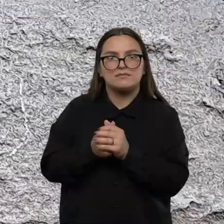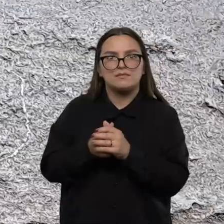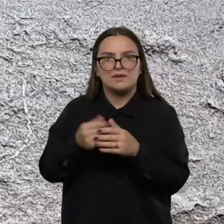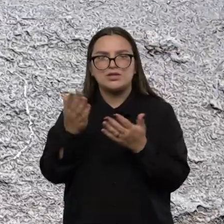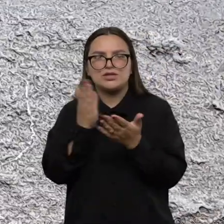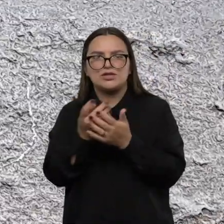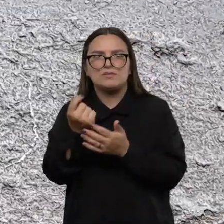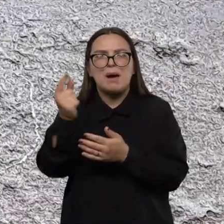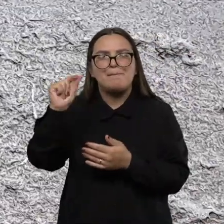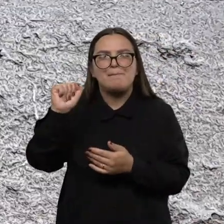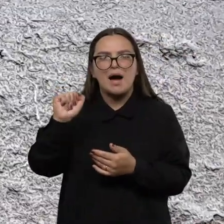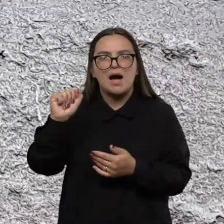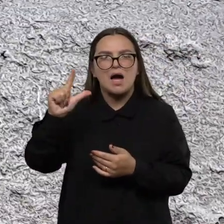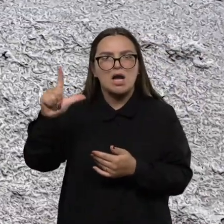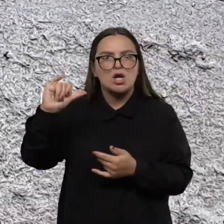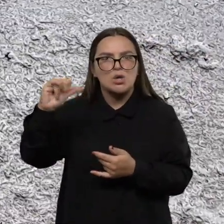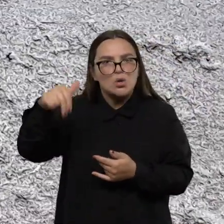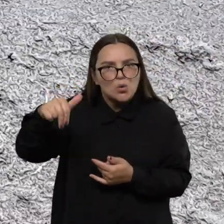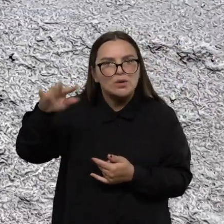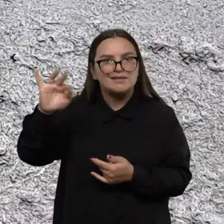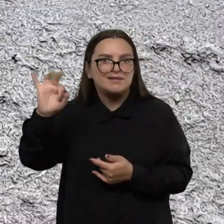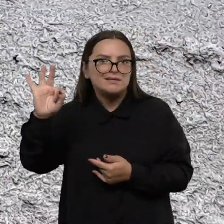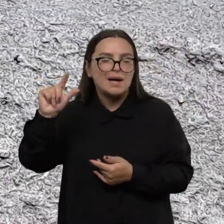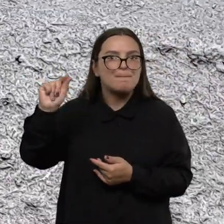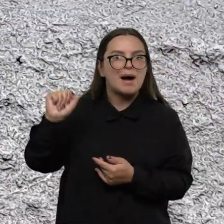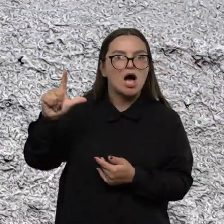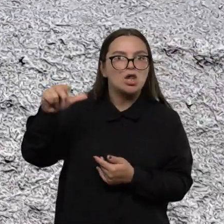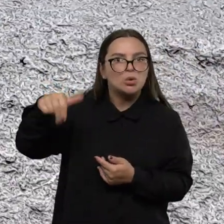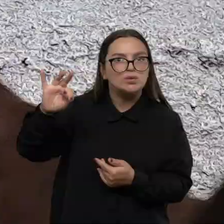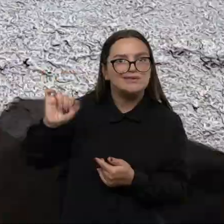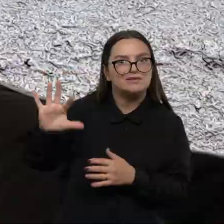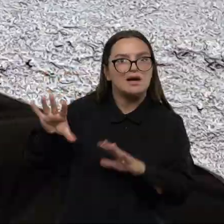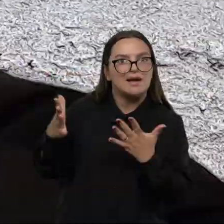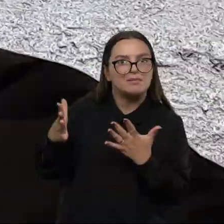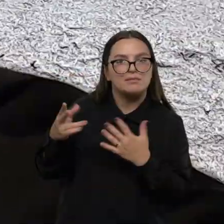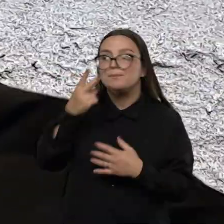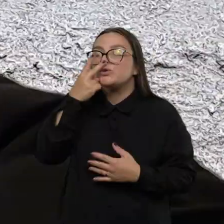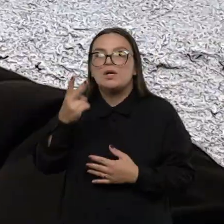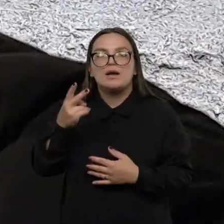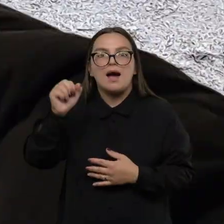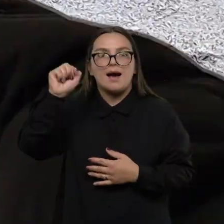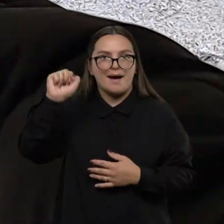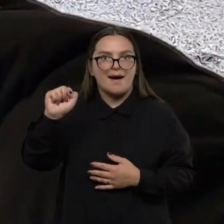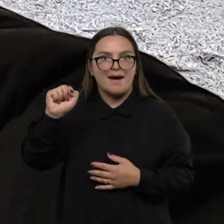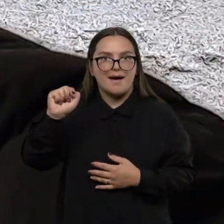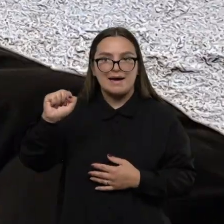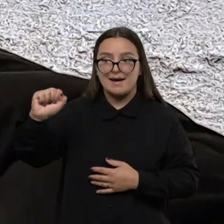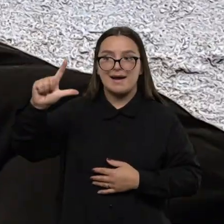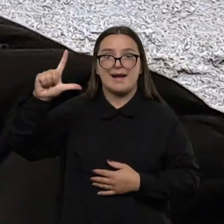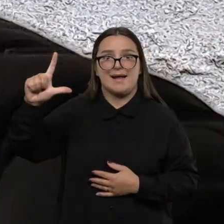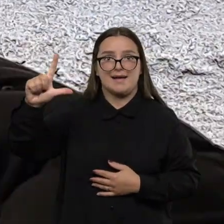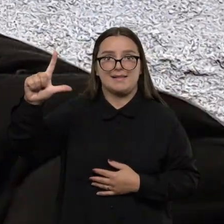žinai. Ar Palutis? Ar Paliutis? Palutis, kaip jo pavadė? Paliutis, žiūrėk. A, L va šičia eina